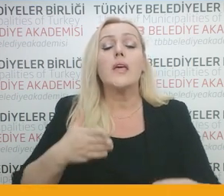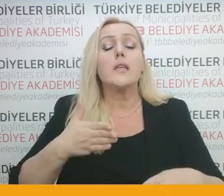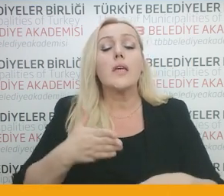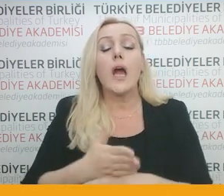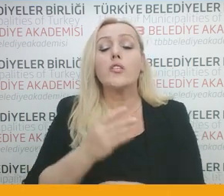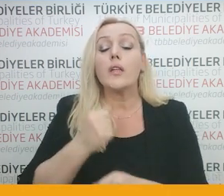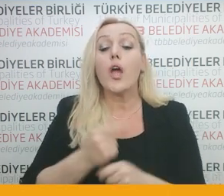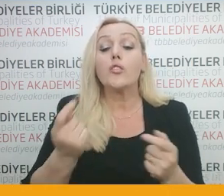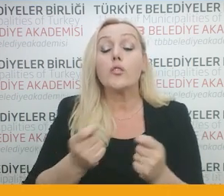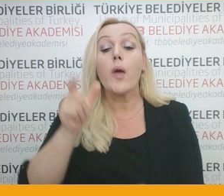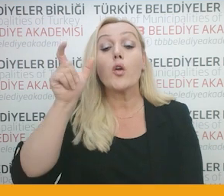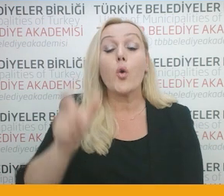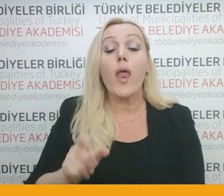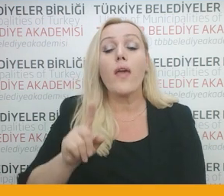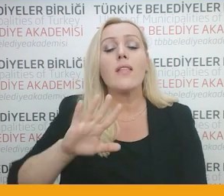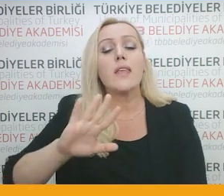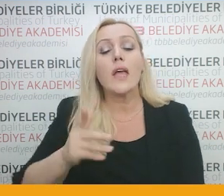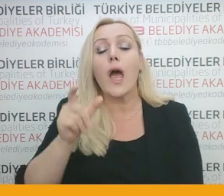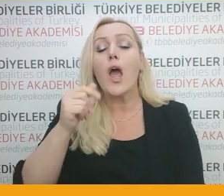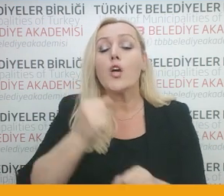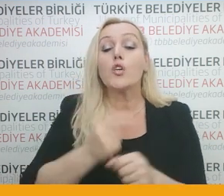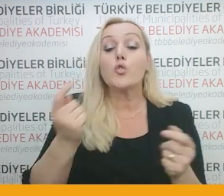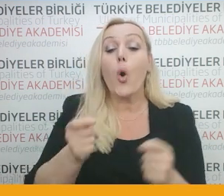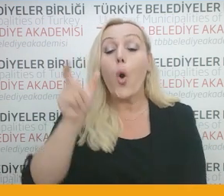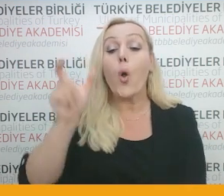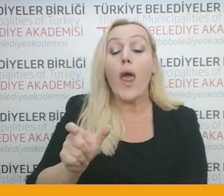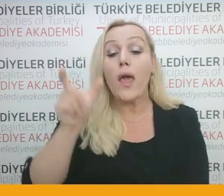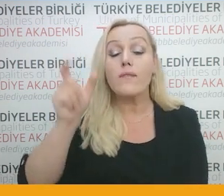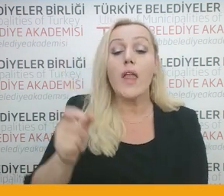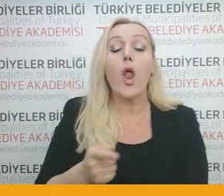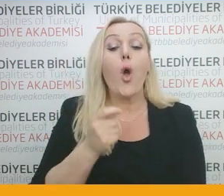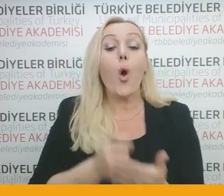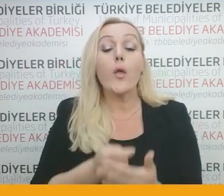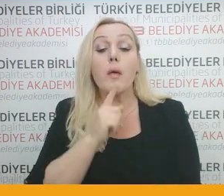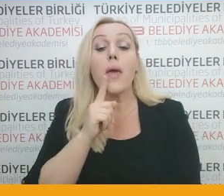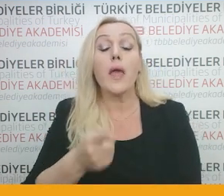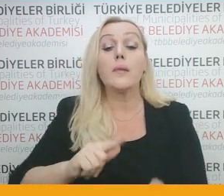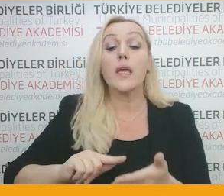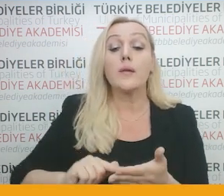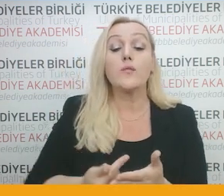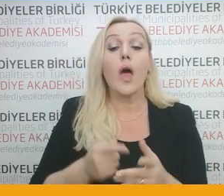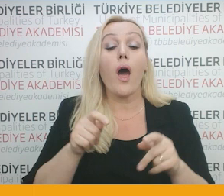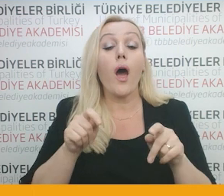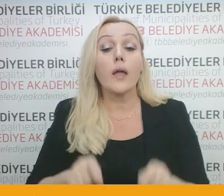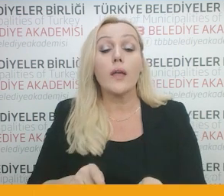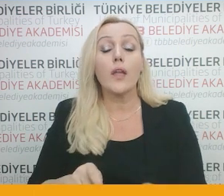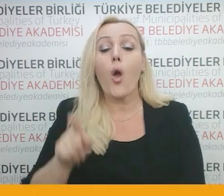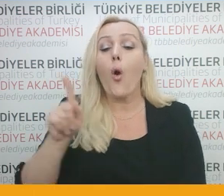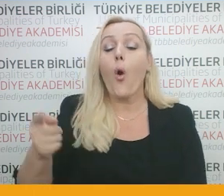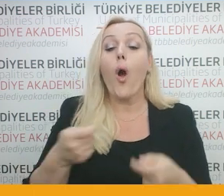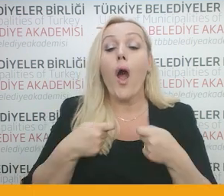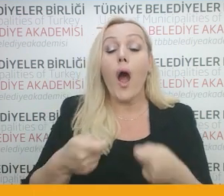Gerçekleştirme görevlisi veya görevlileri. Burada ödeme emrine imza atan gerçekleştirme görevlisiyle o